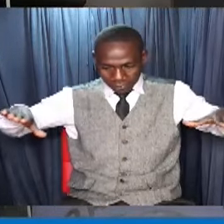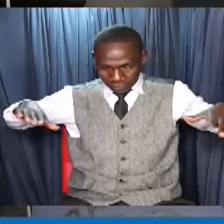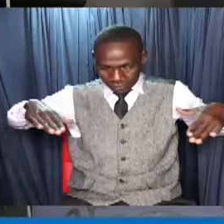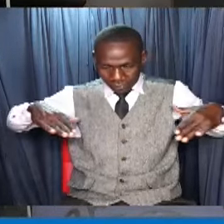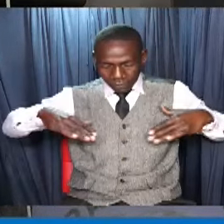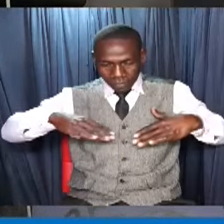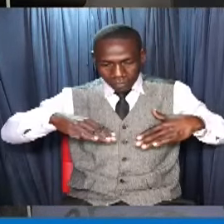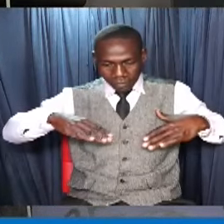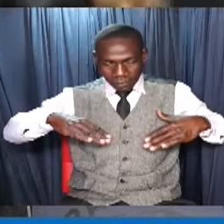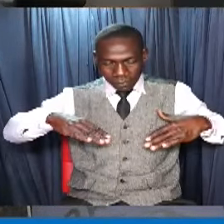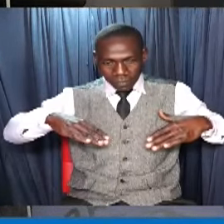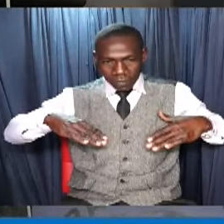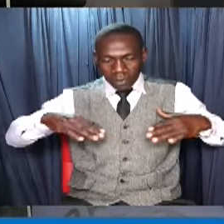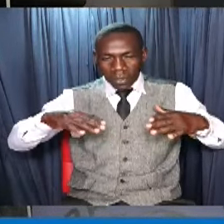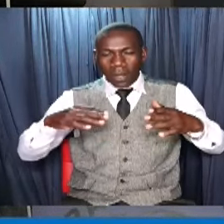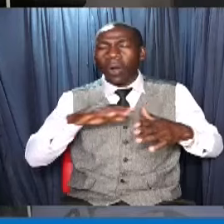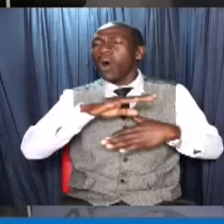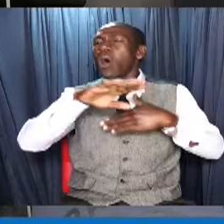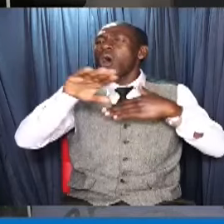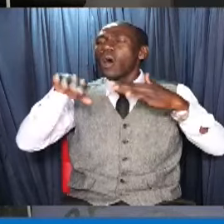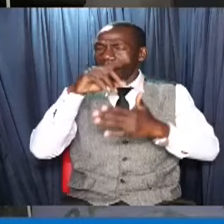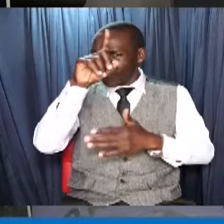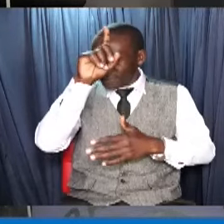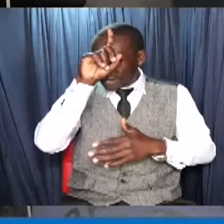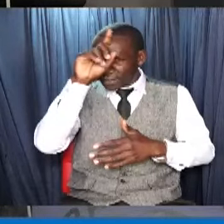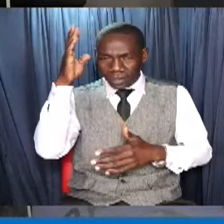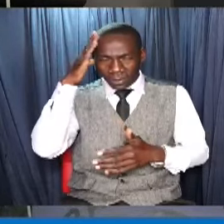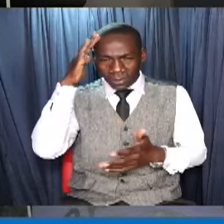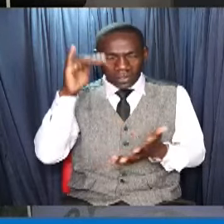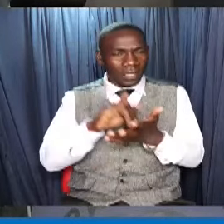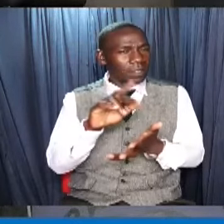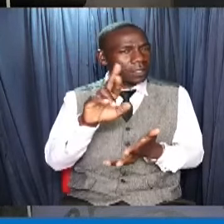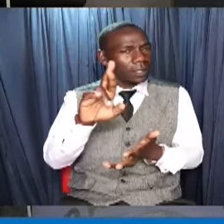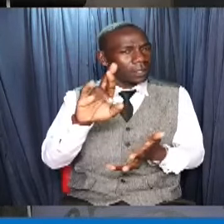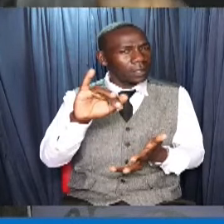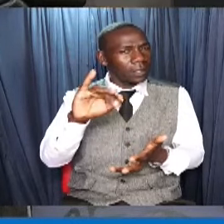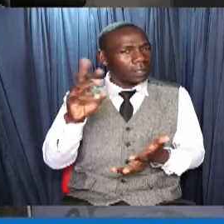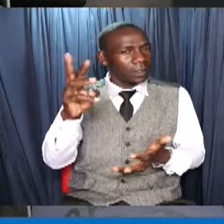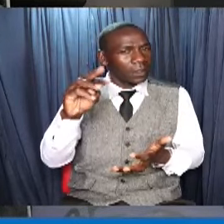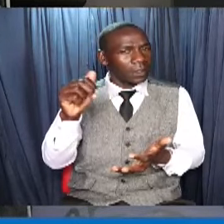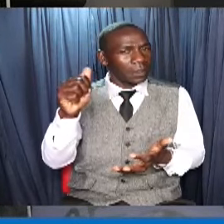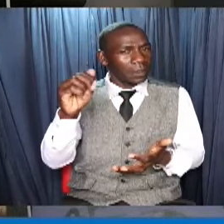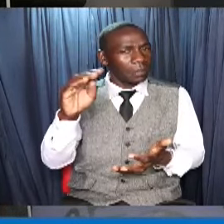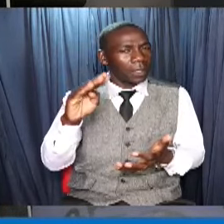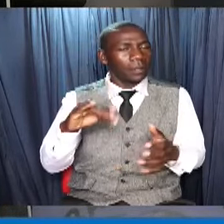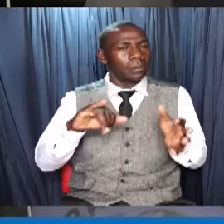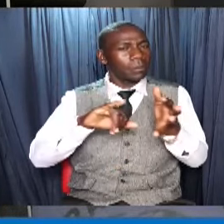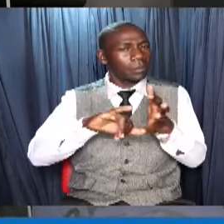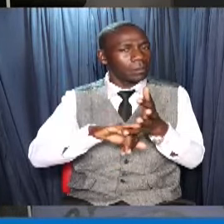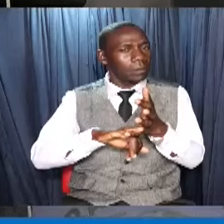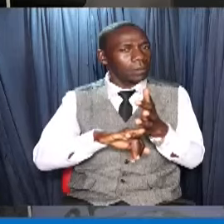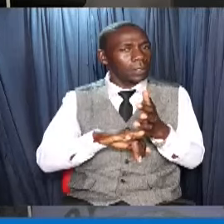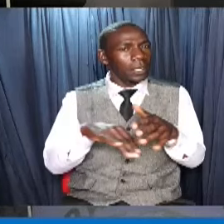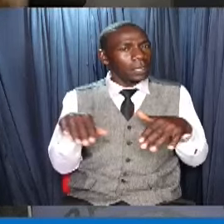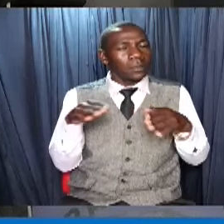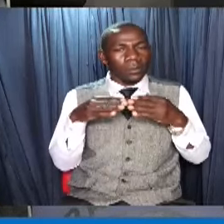Hata umat mtaa wote wajue. And the whole village. Mama kumbe rimba. So rimba. Na mama mdogo. And the aunt. Kumbe